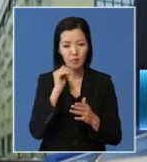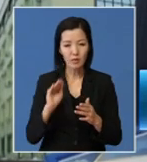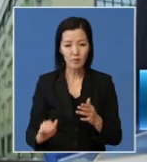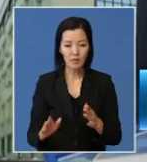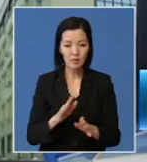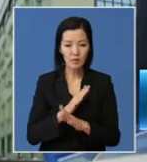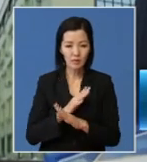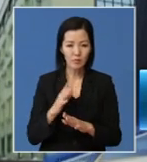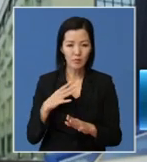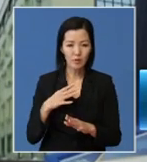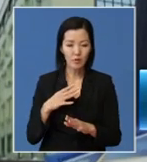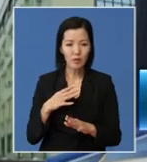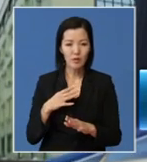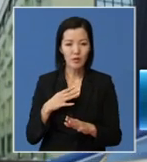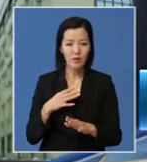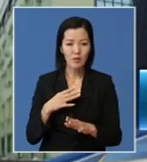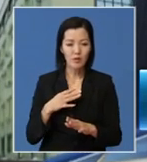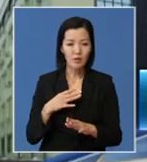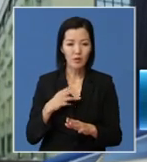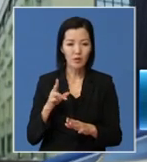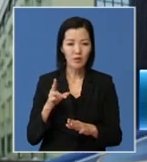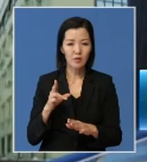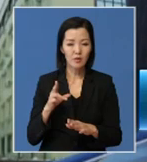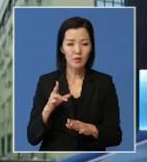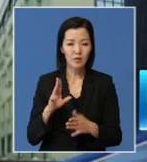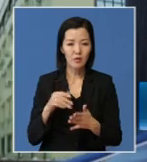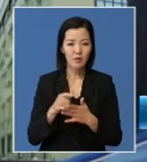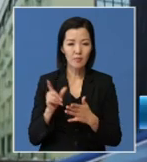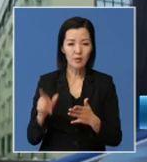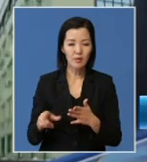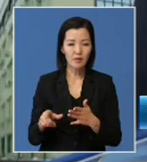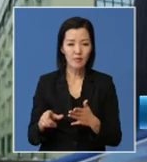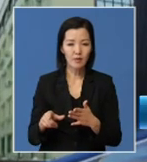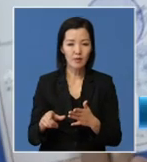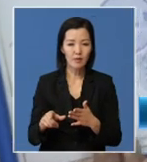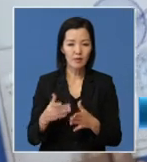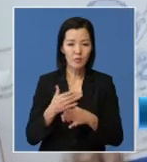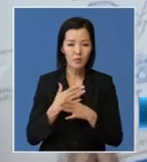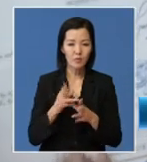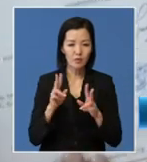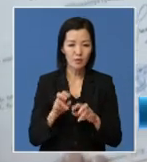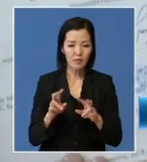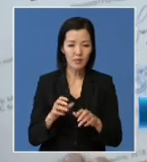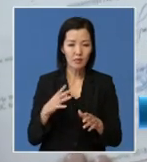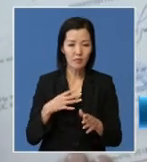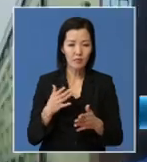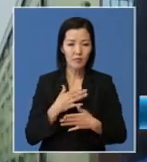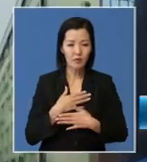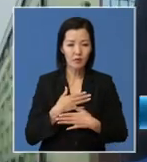кейін капитан мен оның көмекшісі сол қылмыскерлерді іздестіре бастады. Жалпы бұл мен